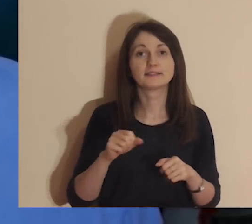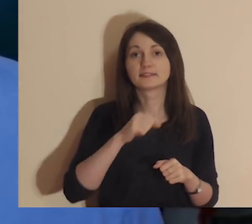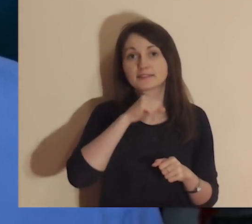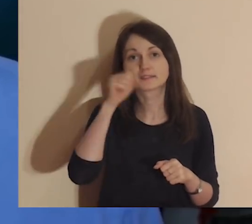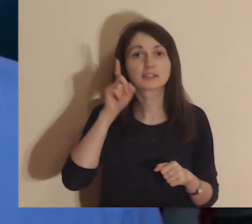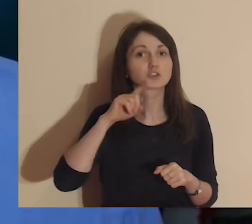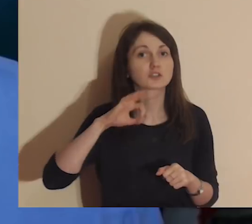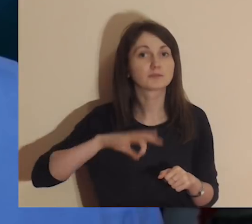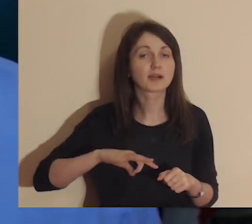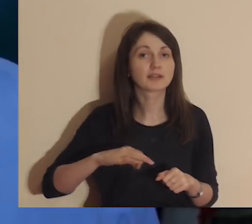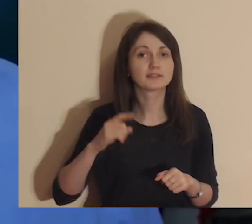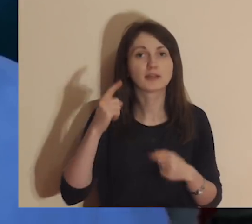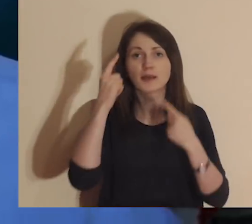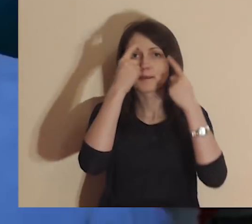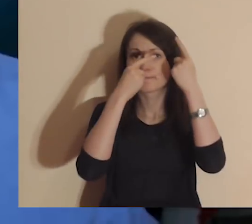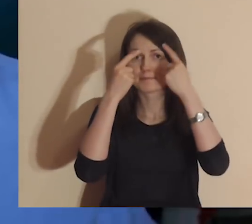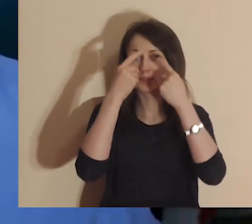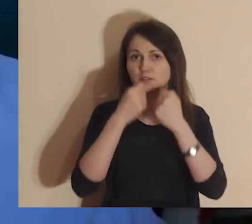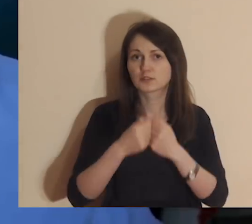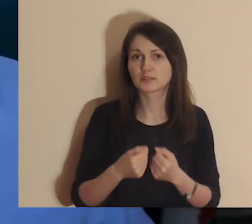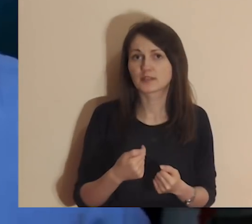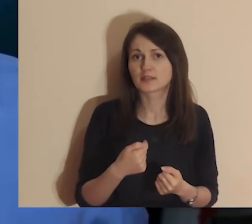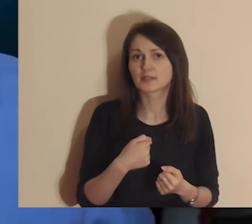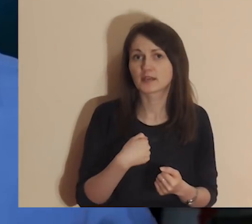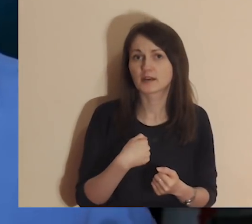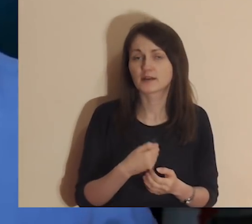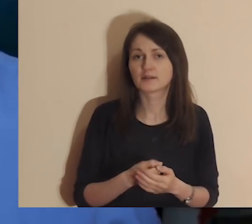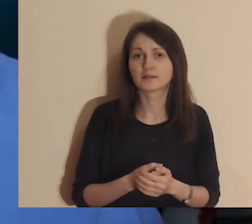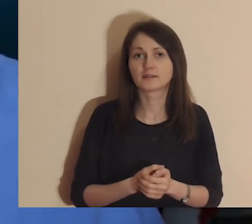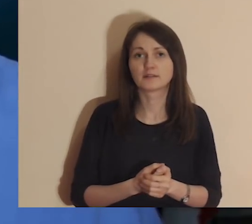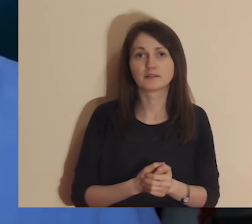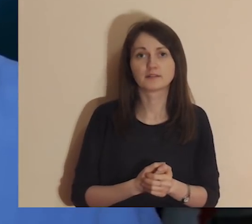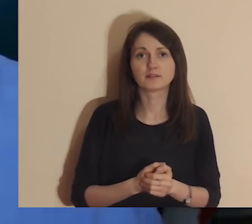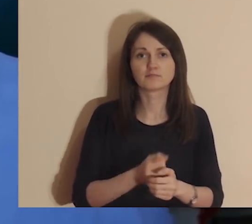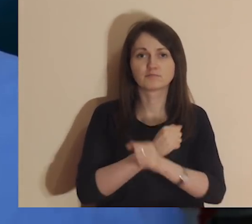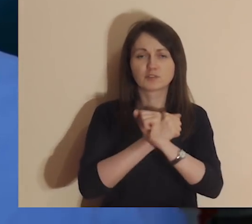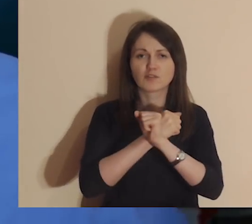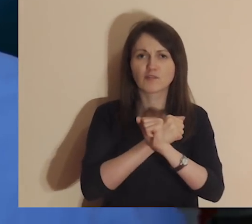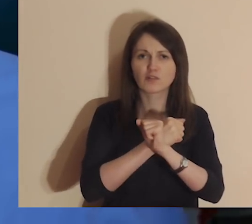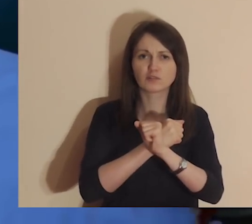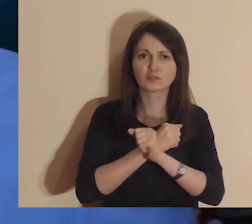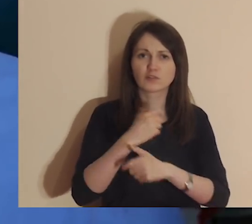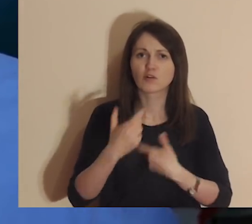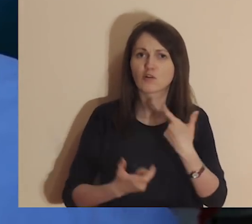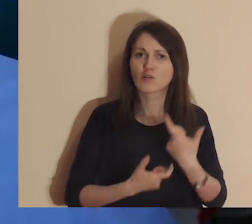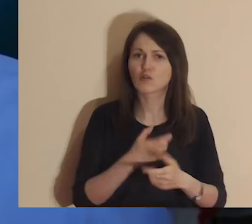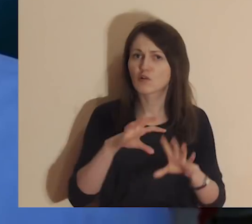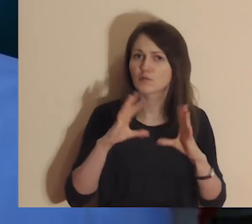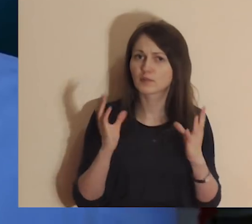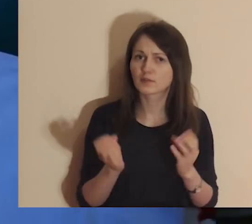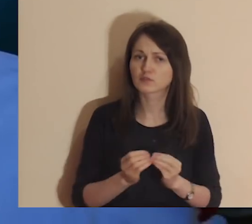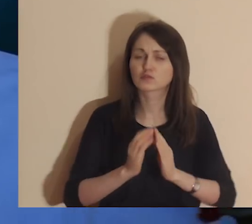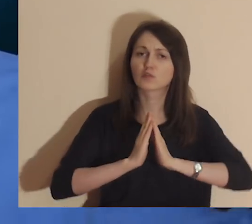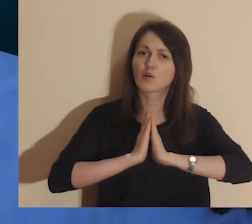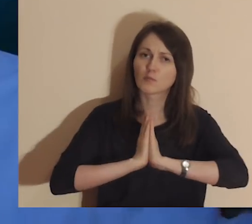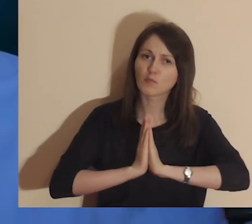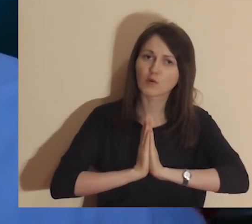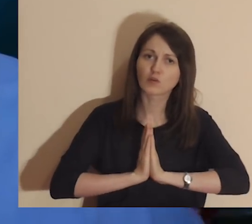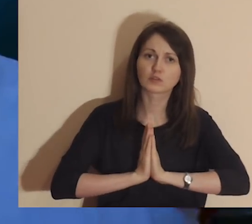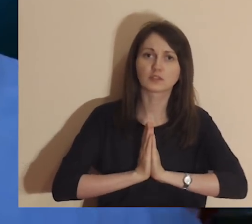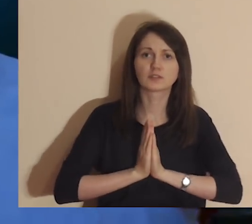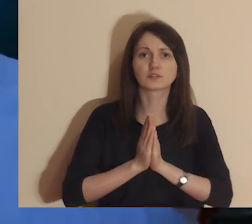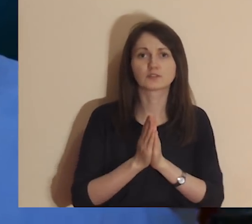mentalność niewolnika. Czyli taka mentalność, że ja coś robię, wykonuję medytacje, modlitwy, chodzę na